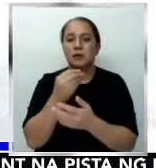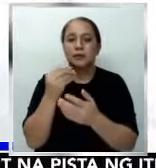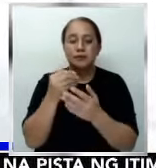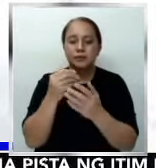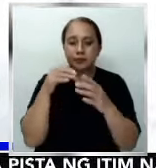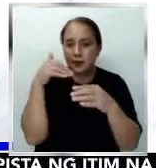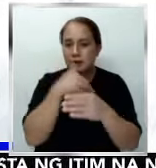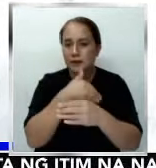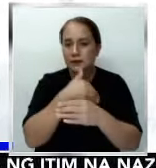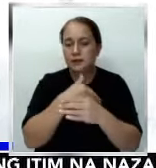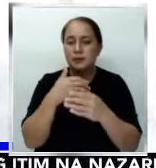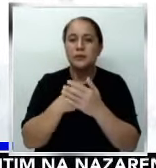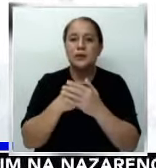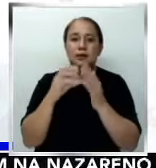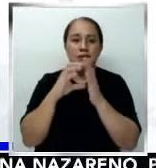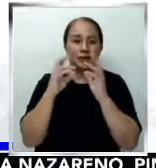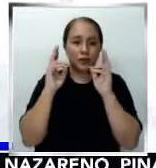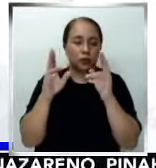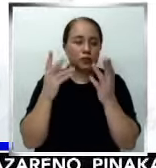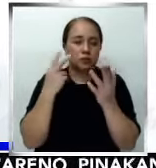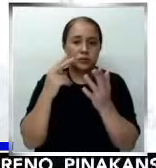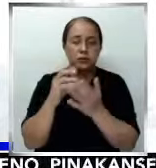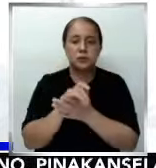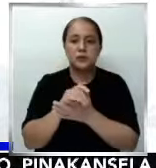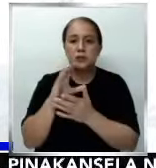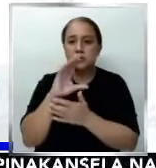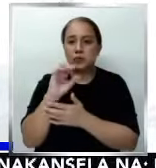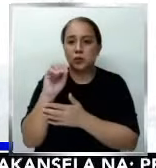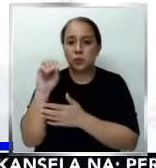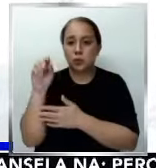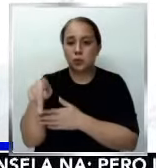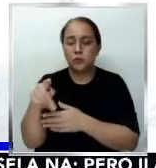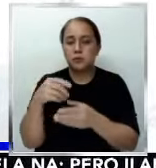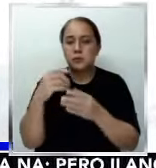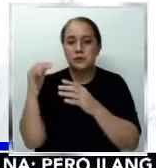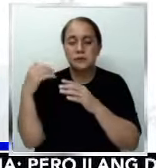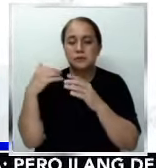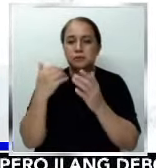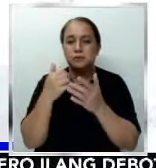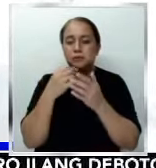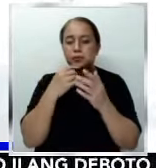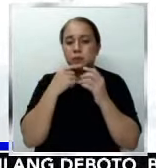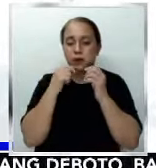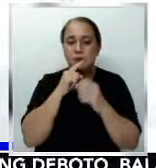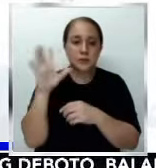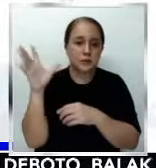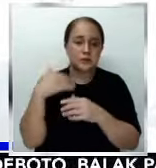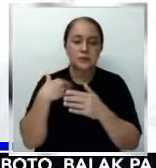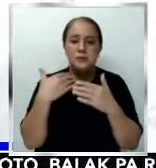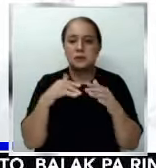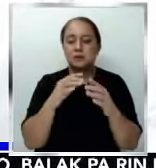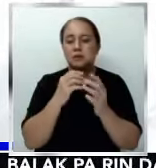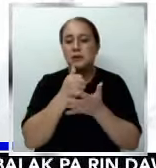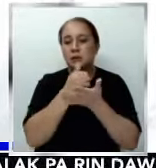May 15 na co-op na nag-commit na magbigay ng tulong. So hopefully next week